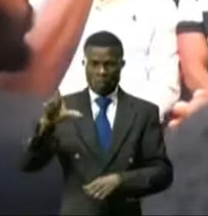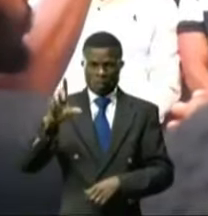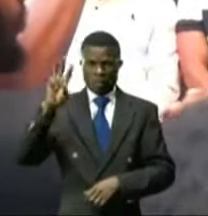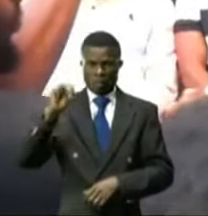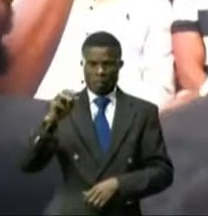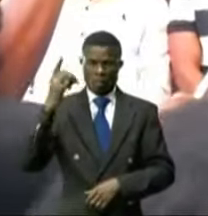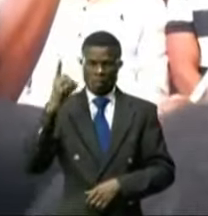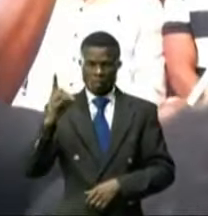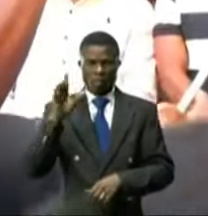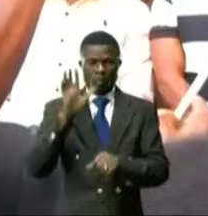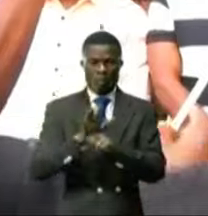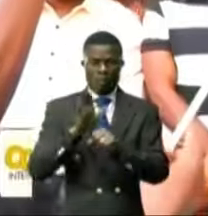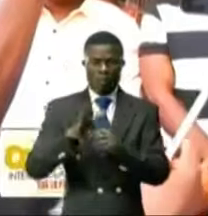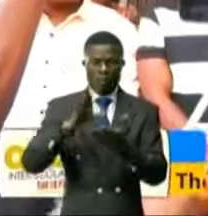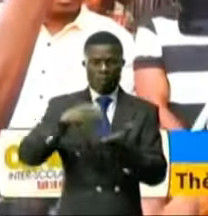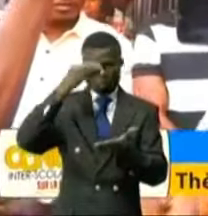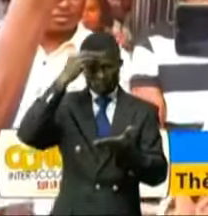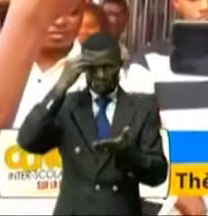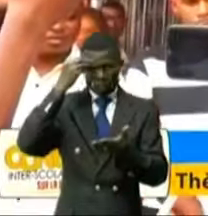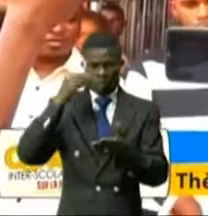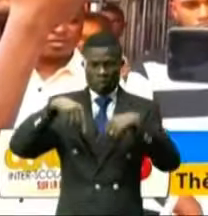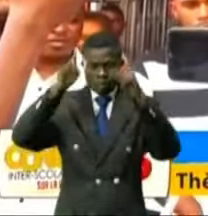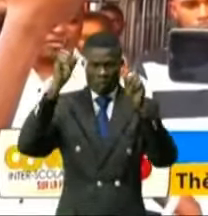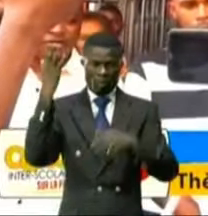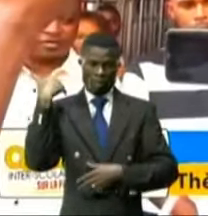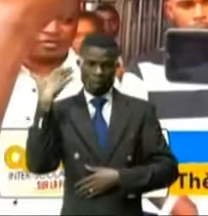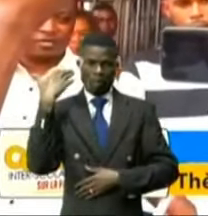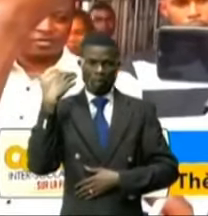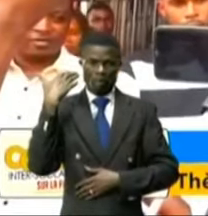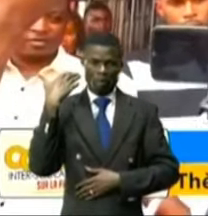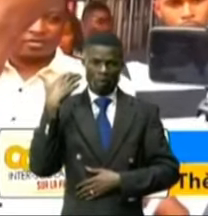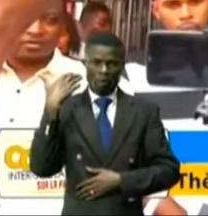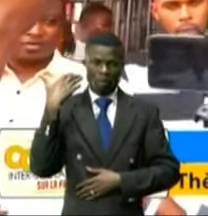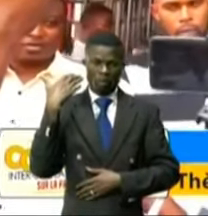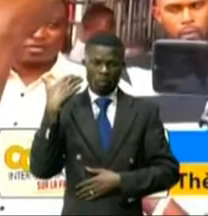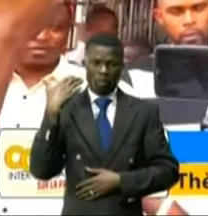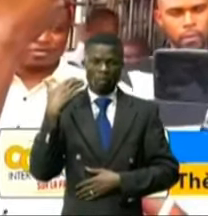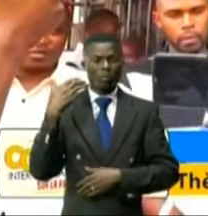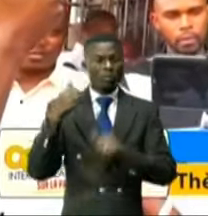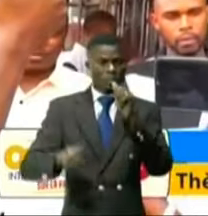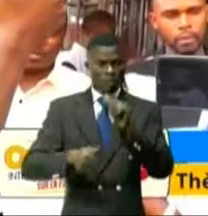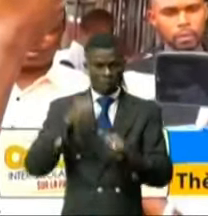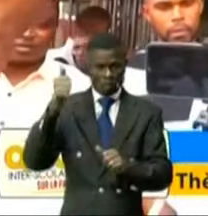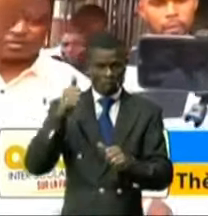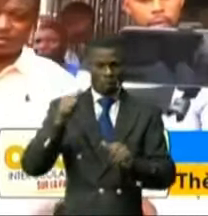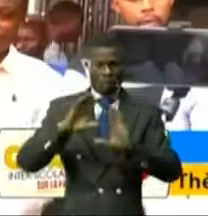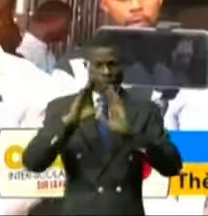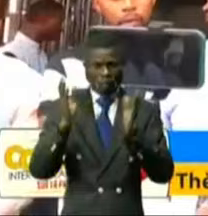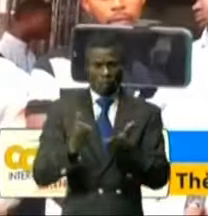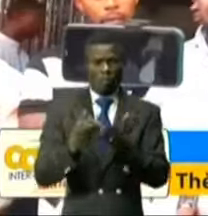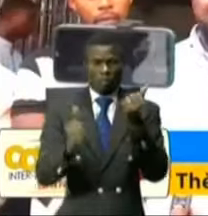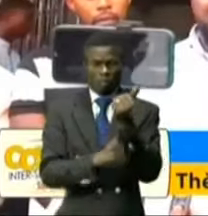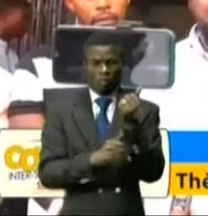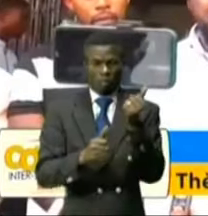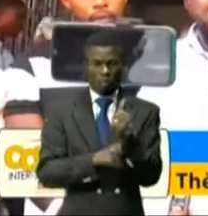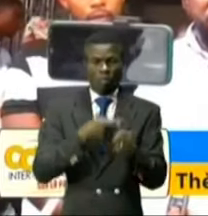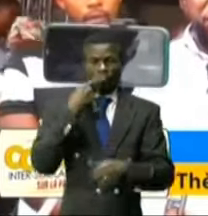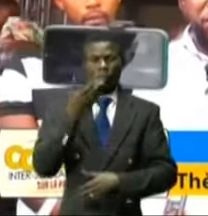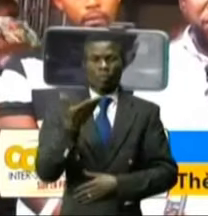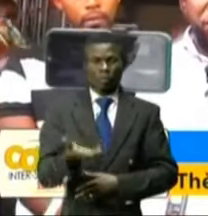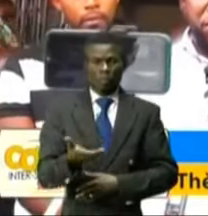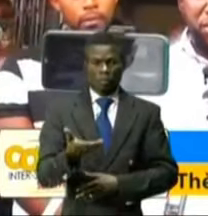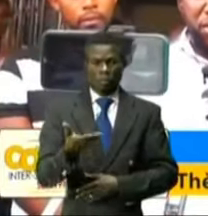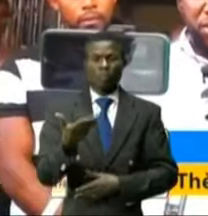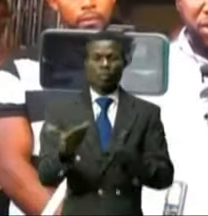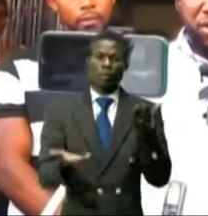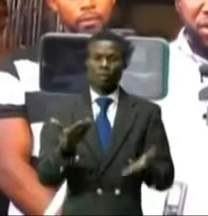un engouement des élèves par rapport à l'édition précédente. Et au-delà de ce que les gens peuvent vous dire, je crois